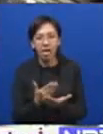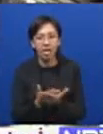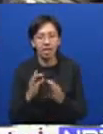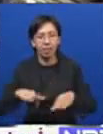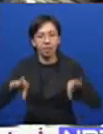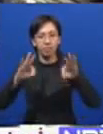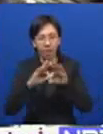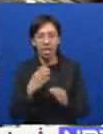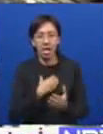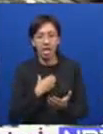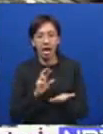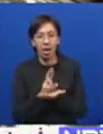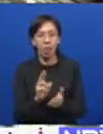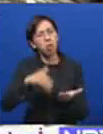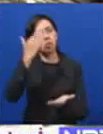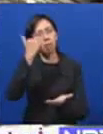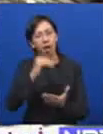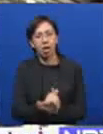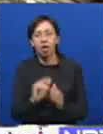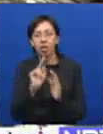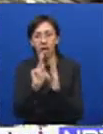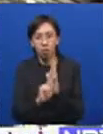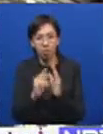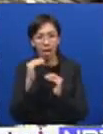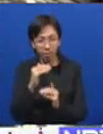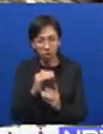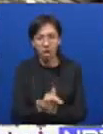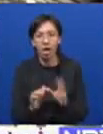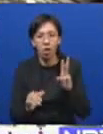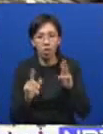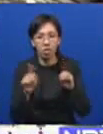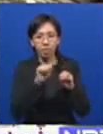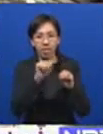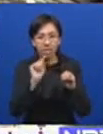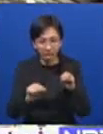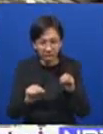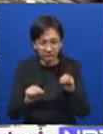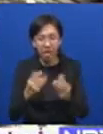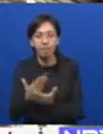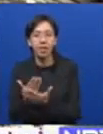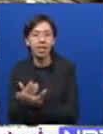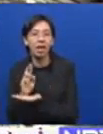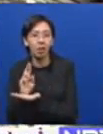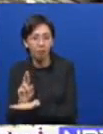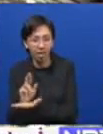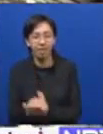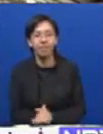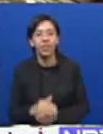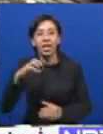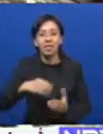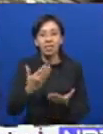แค่ใบเดียวแต่พอซื้อเลขสวยๆอย่างเลขดังๆที่ออกมาดังๆเนี่ยมันจะต้องไปจับคู่กับศูนย์บางคนก็ไม่ซื้อเล